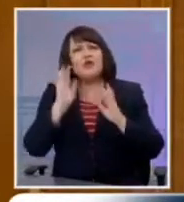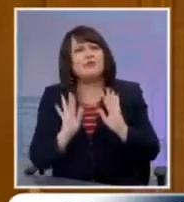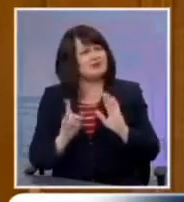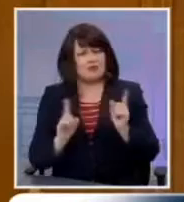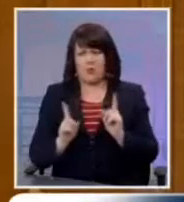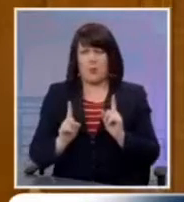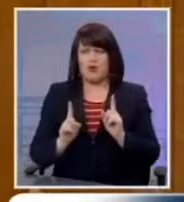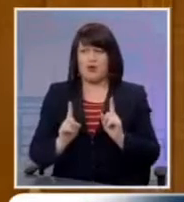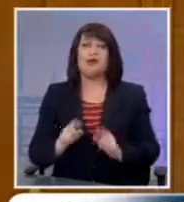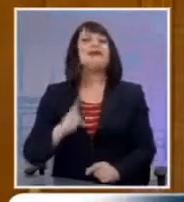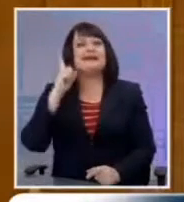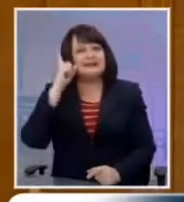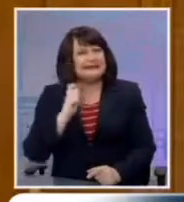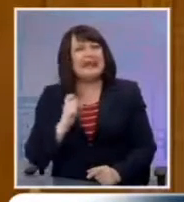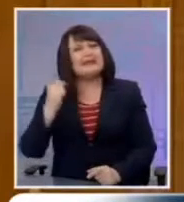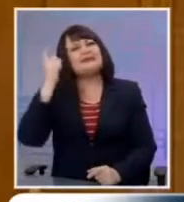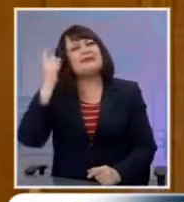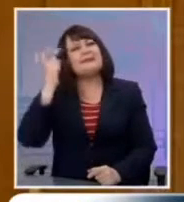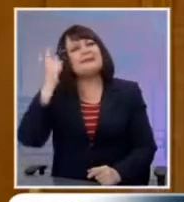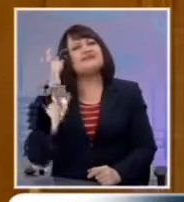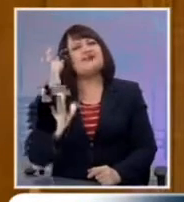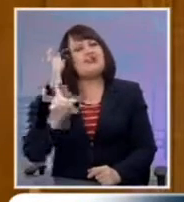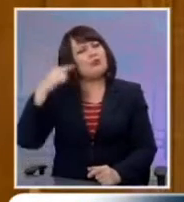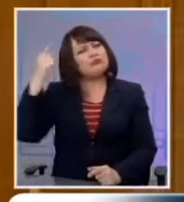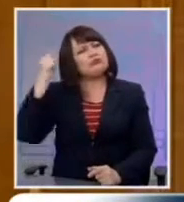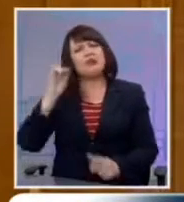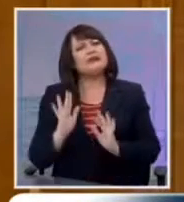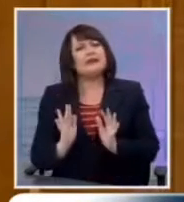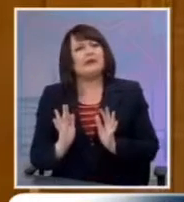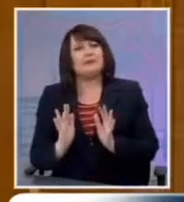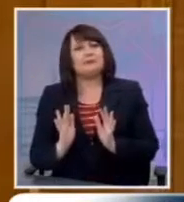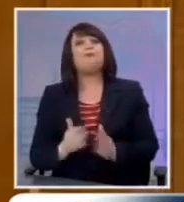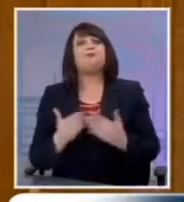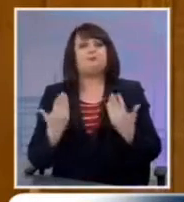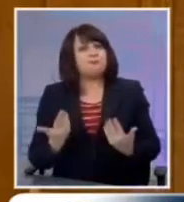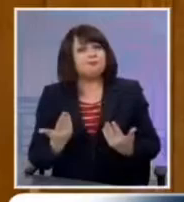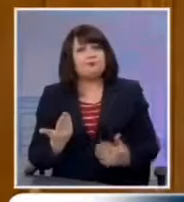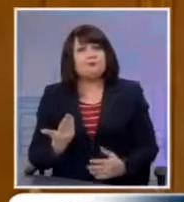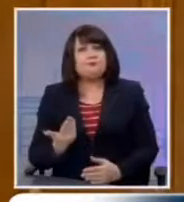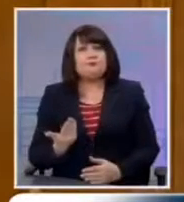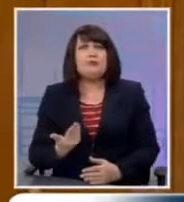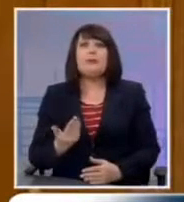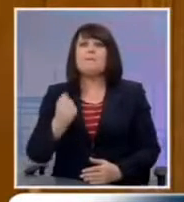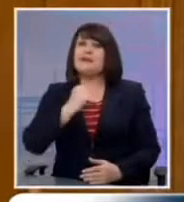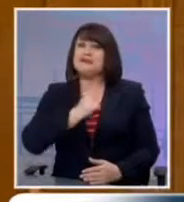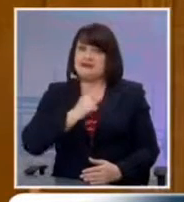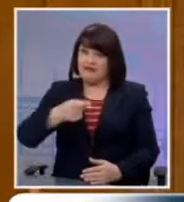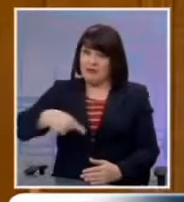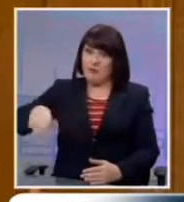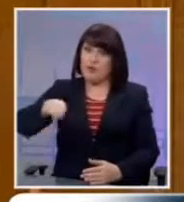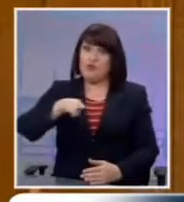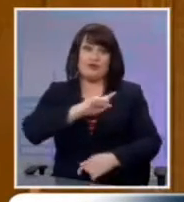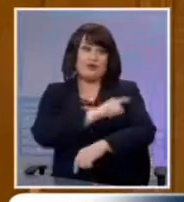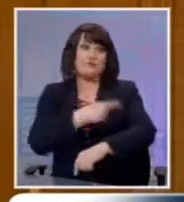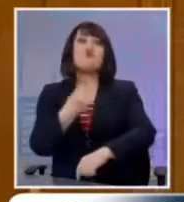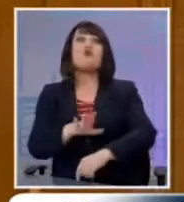Και ξέρετε ποια ήταν η αυταπάτη. Παρακαλώ. Η αυταπάτη μας ήταν ότι σας θεωρούσαμε